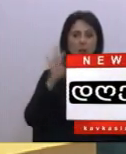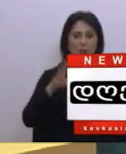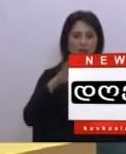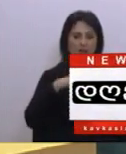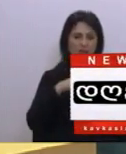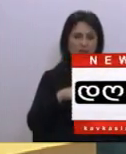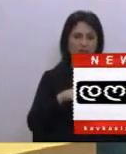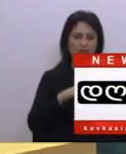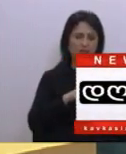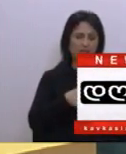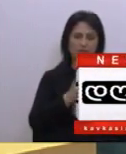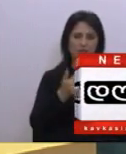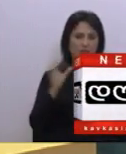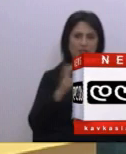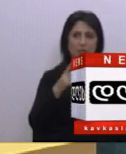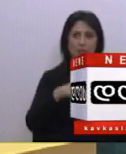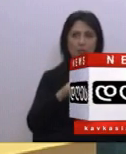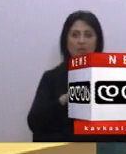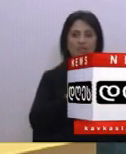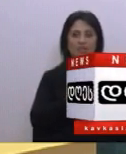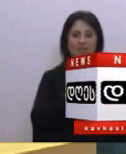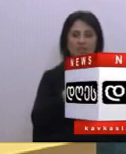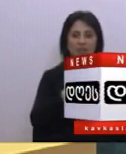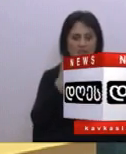დამდგარიყო. ცხედრების უმეტესობა არის